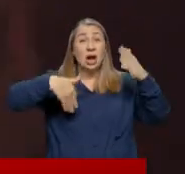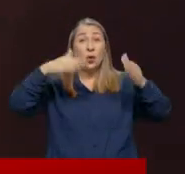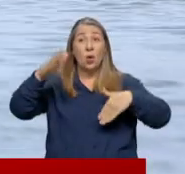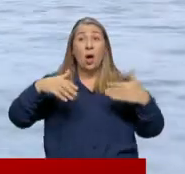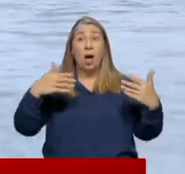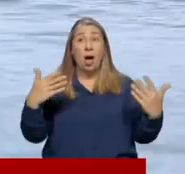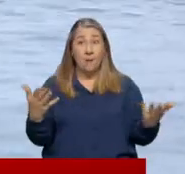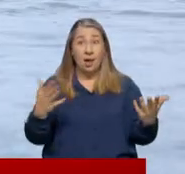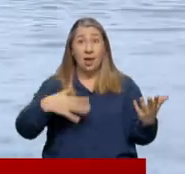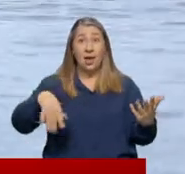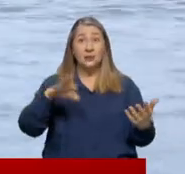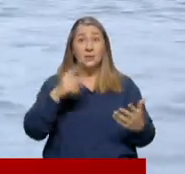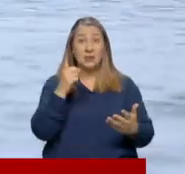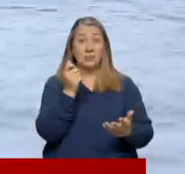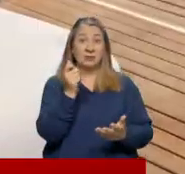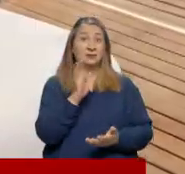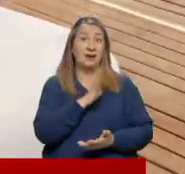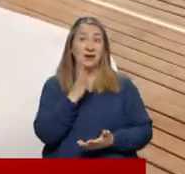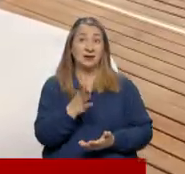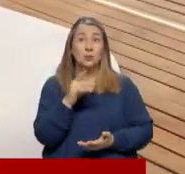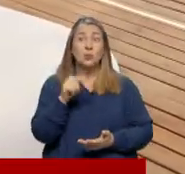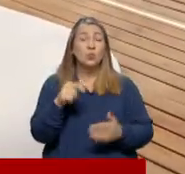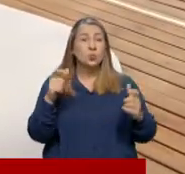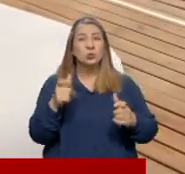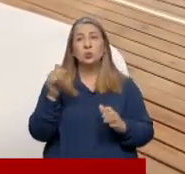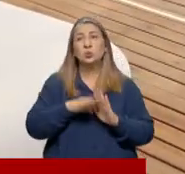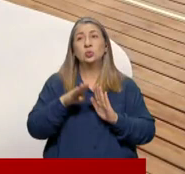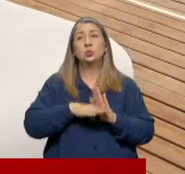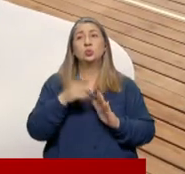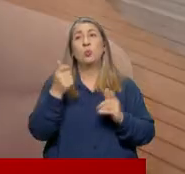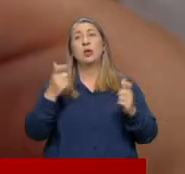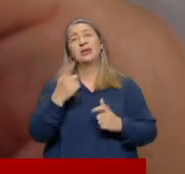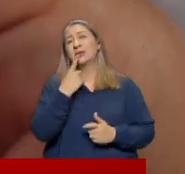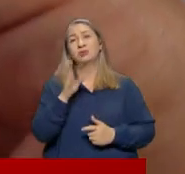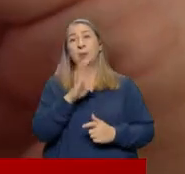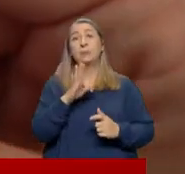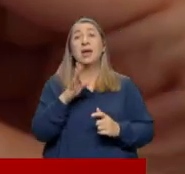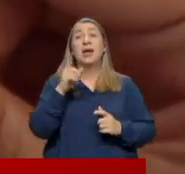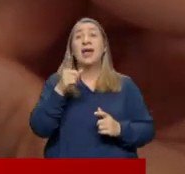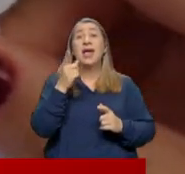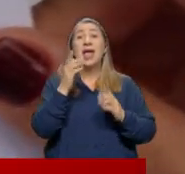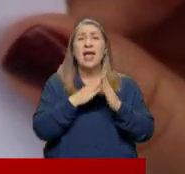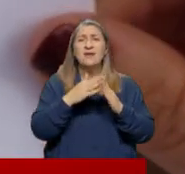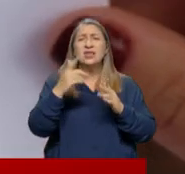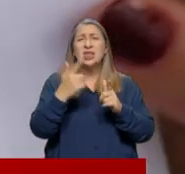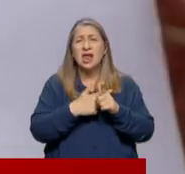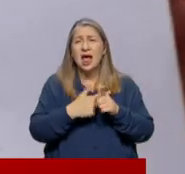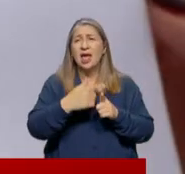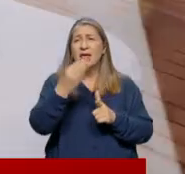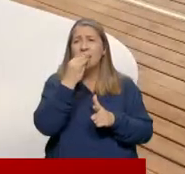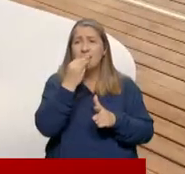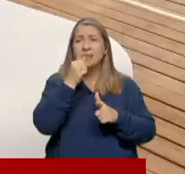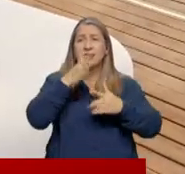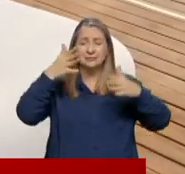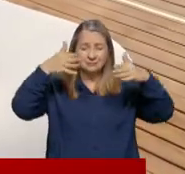çağırıyor adet ama hepsinin Bir de bedeli var yani Burası ucuz bir bölge diyemeyeceğim ev fiyatlarından tutun kira fiyatlarına